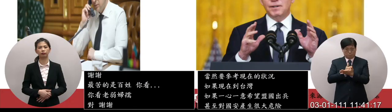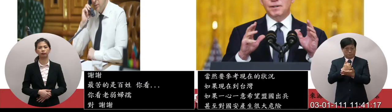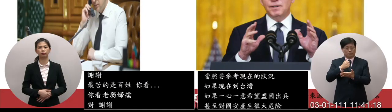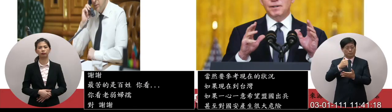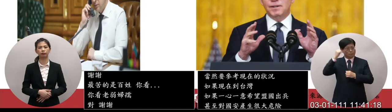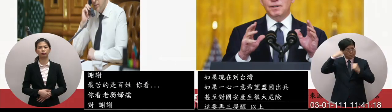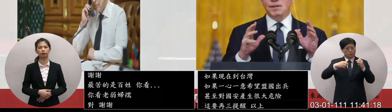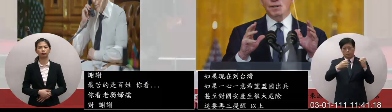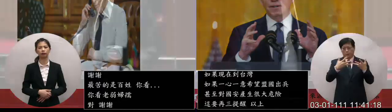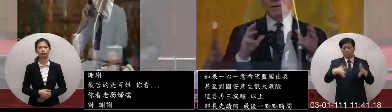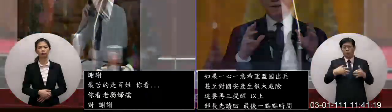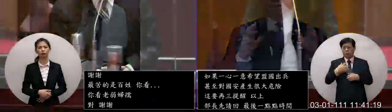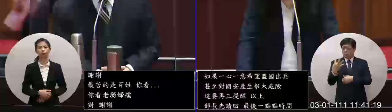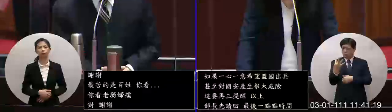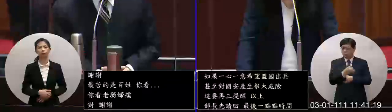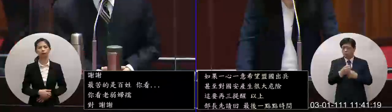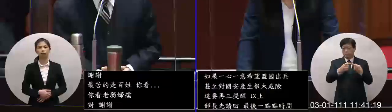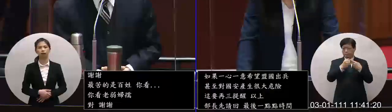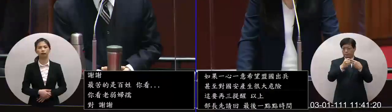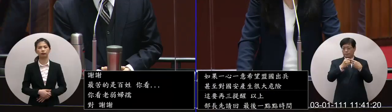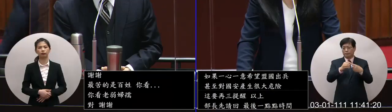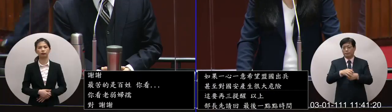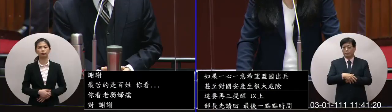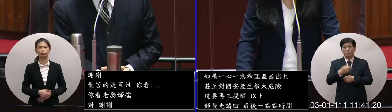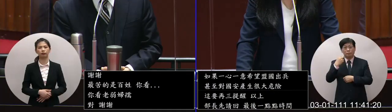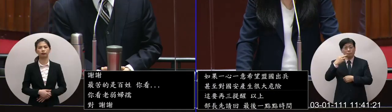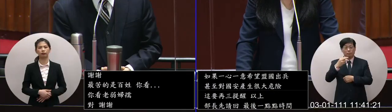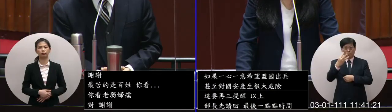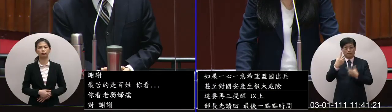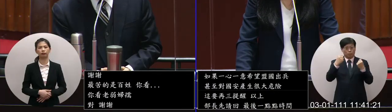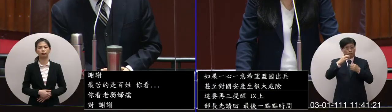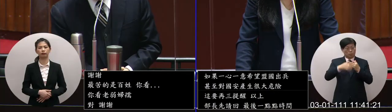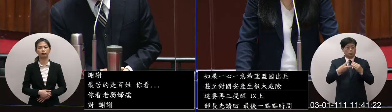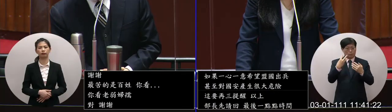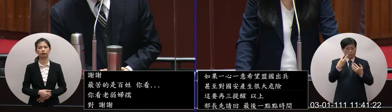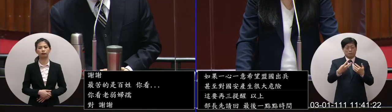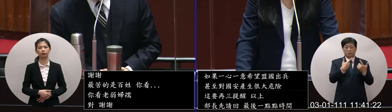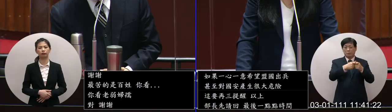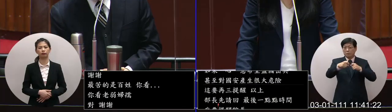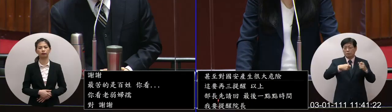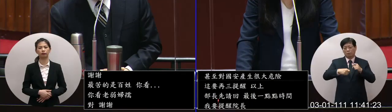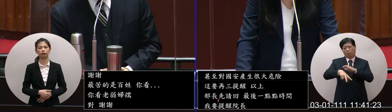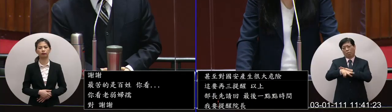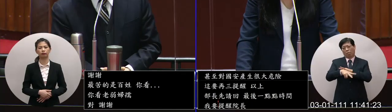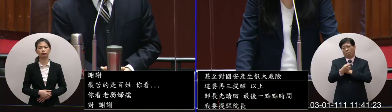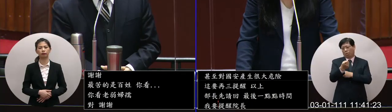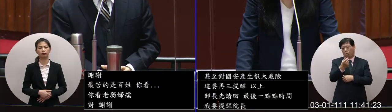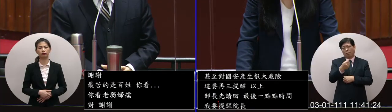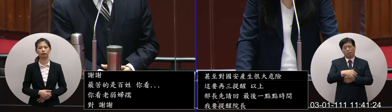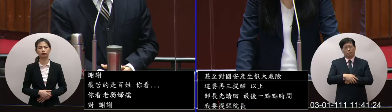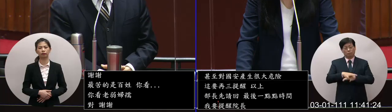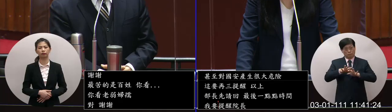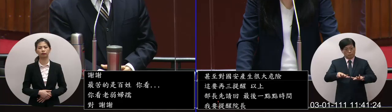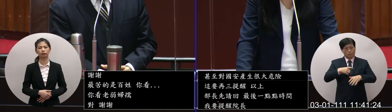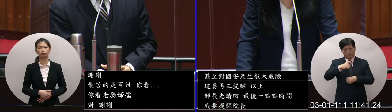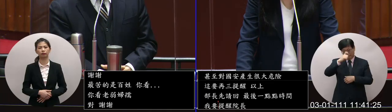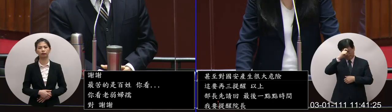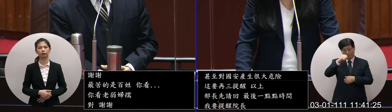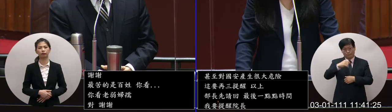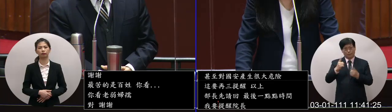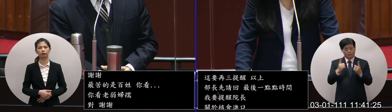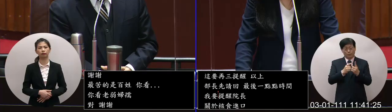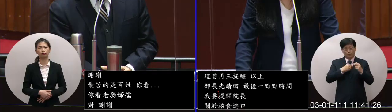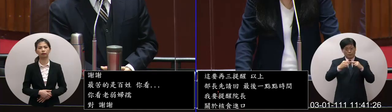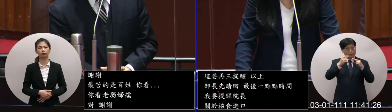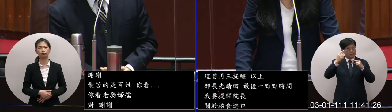多，本席这里只有几点哦。第一个哦，我觉得三原则三配套稍微空洞了一些哦。那我们希望哦，对于我们S90